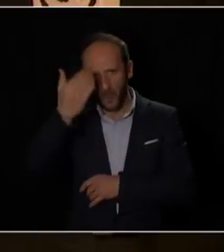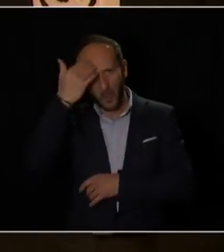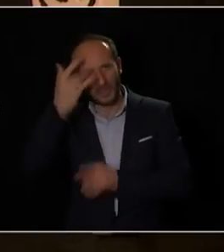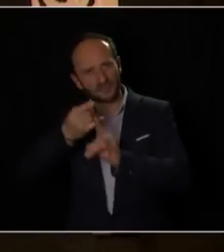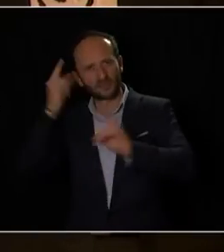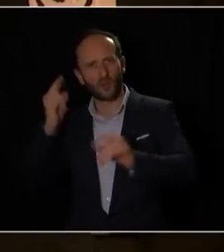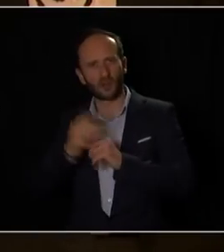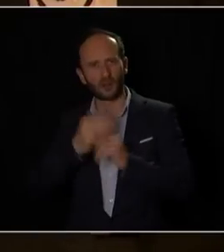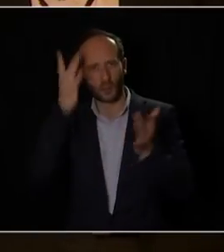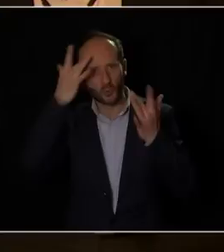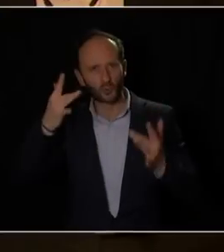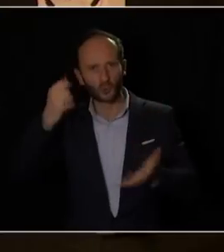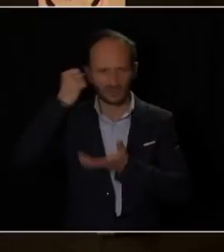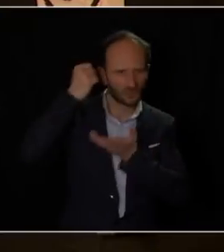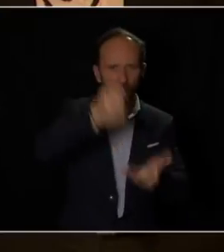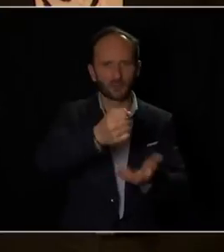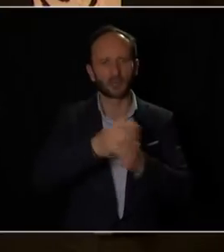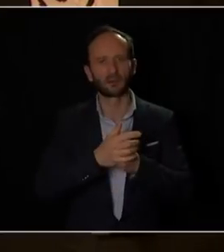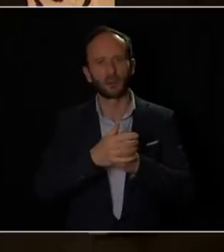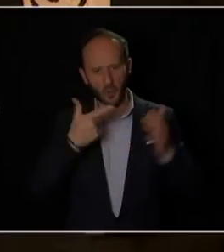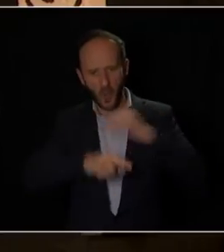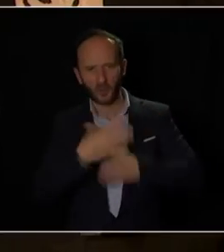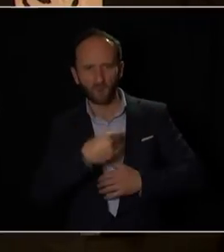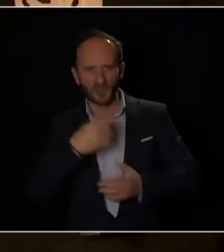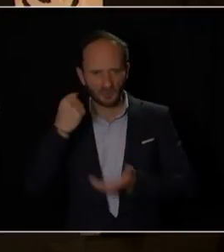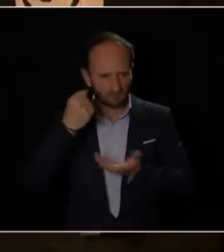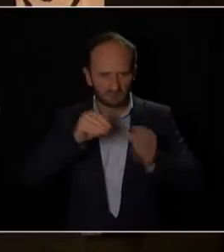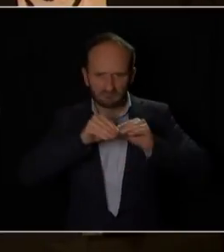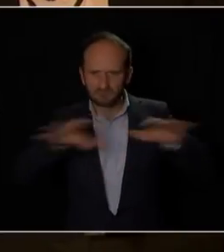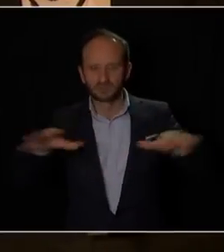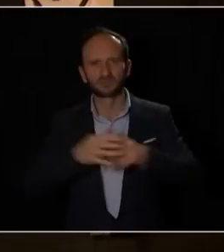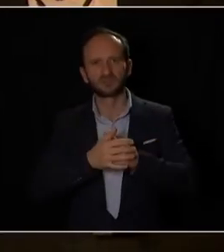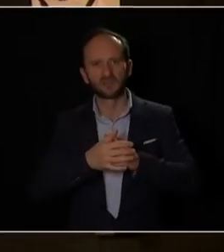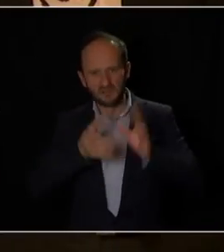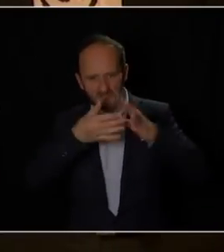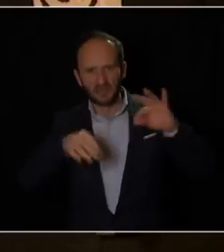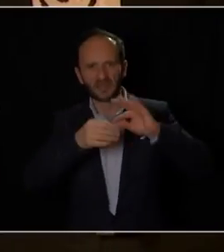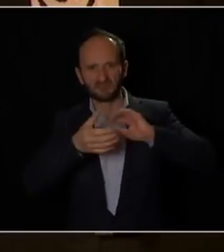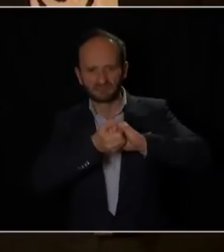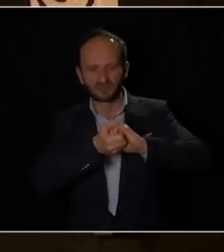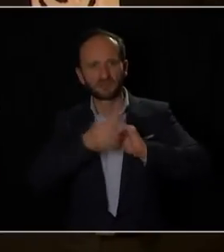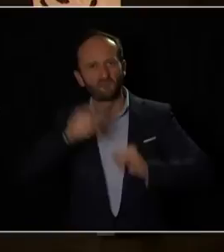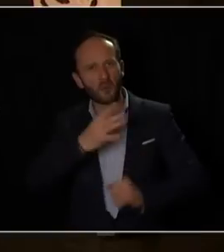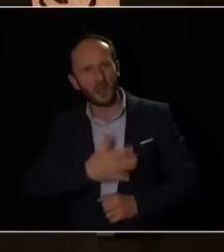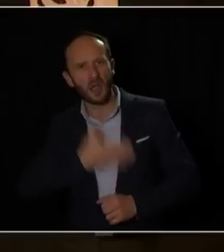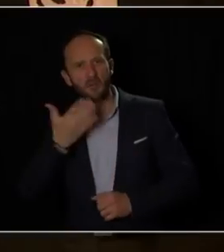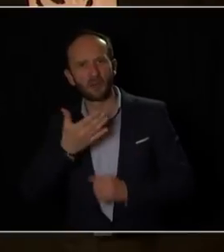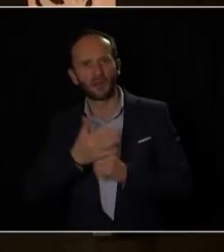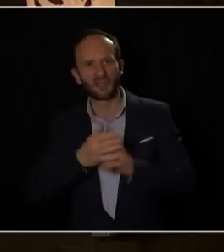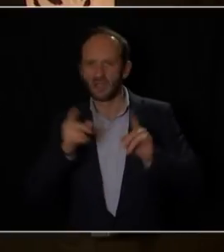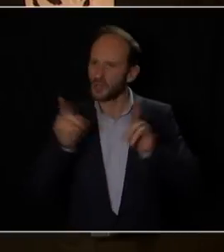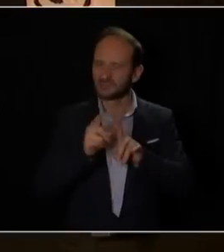faut transmettre, une langue qu'il faut diffuser, une patrie qu'il faut aimer, et j'ajouterai, mais vous le savez, une